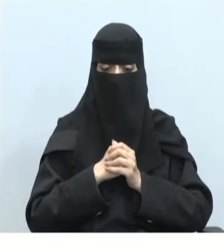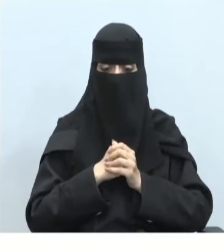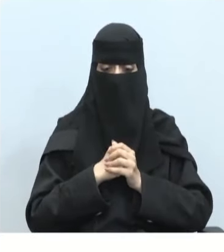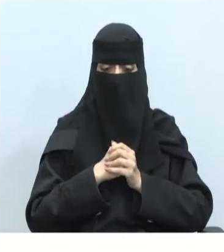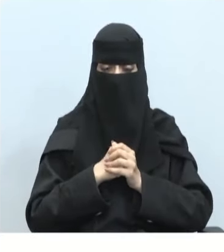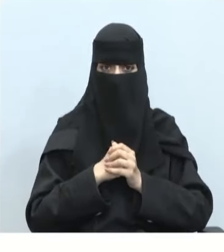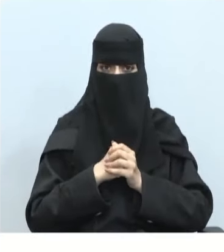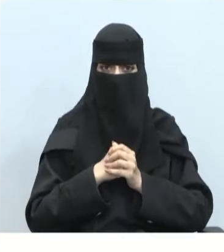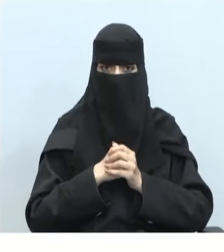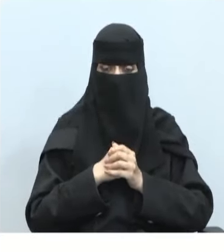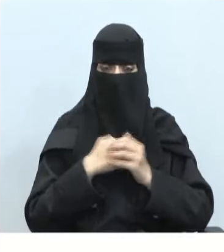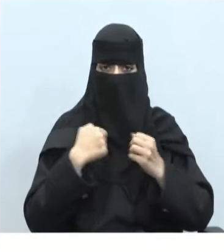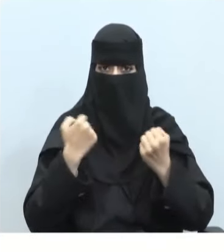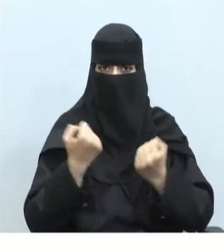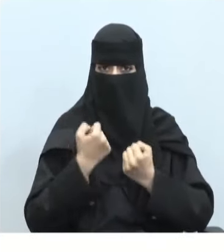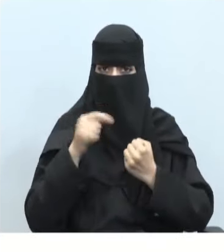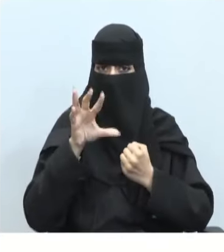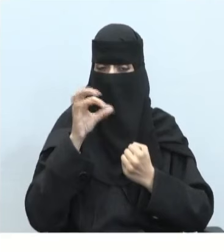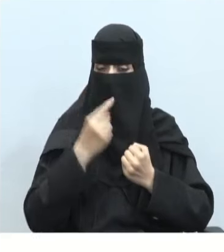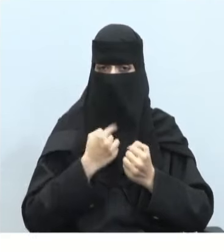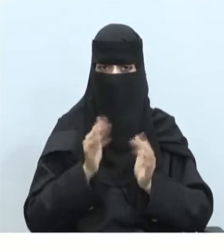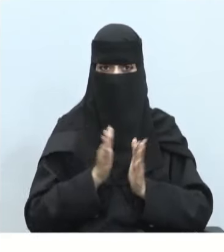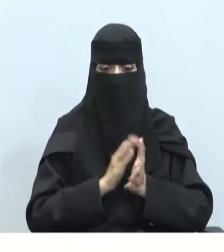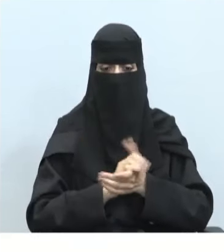يمكنك تجربتها بحسب